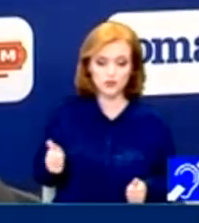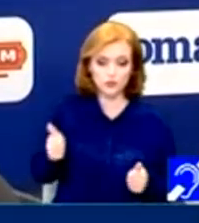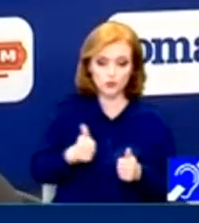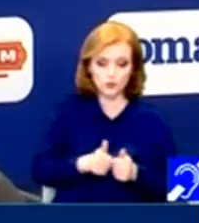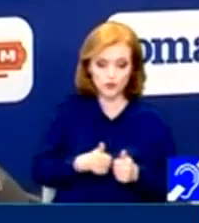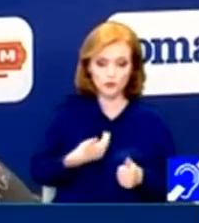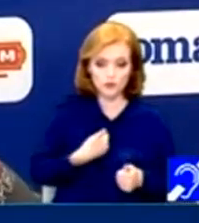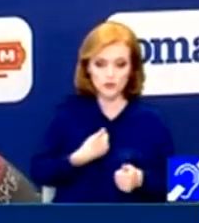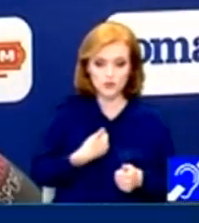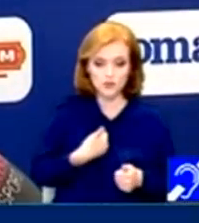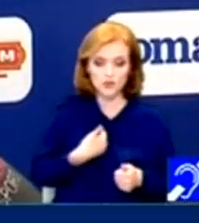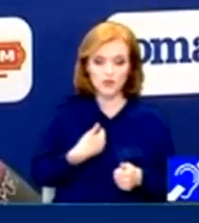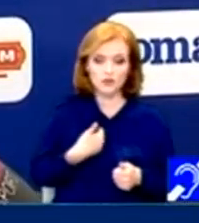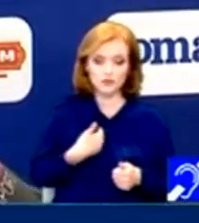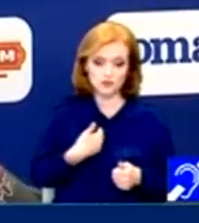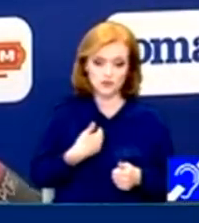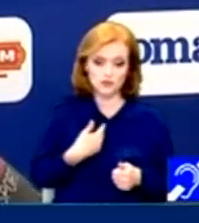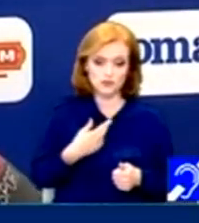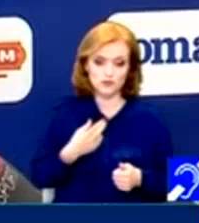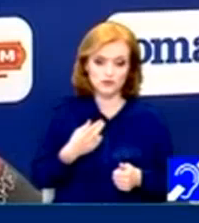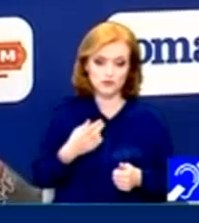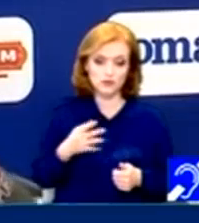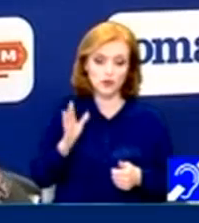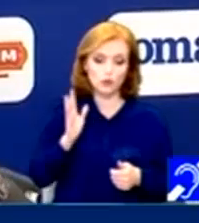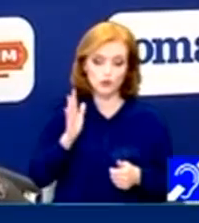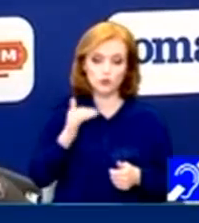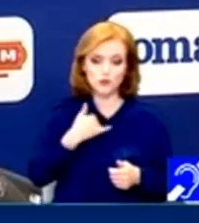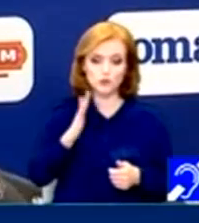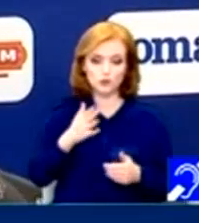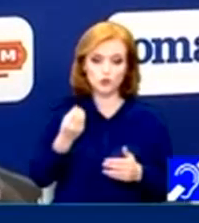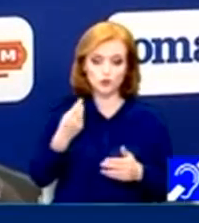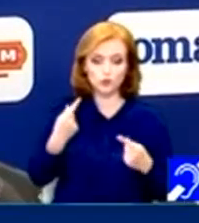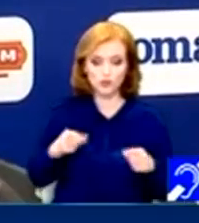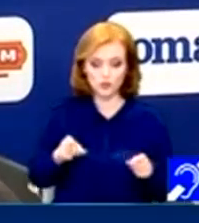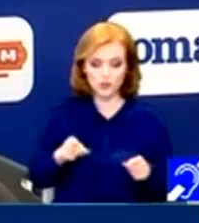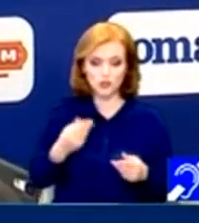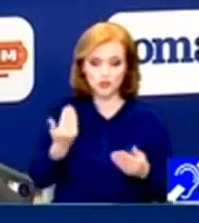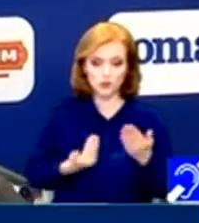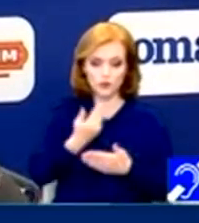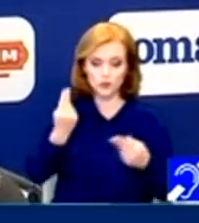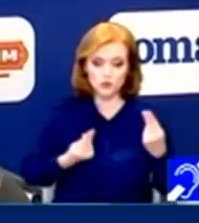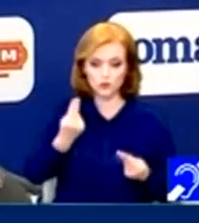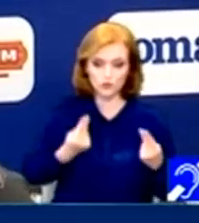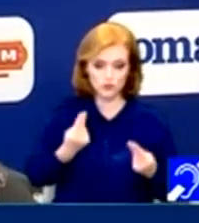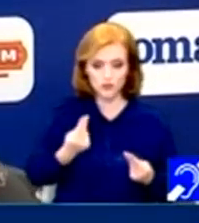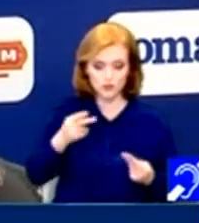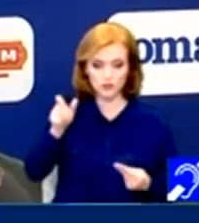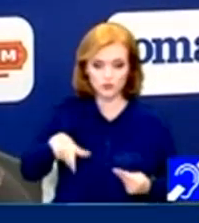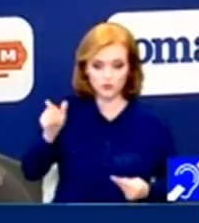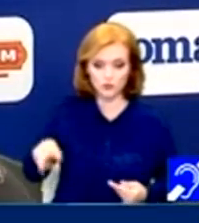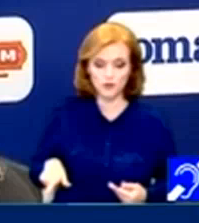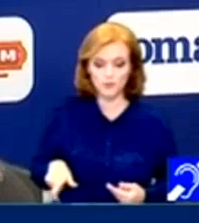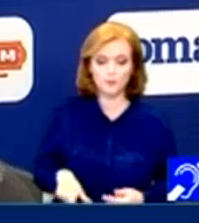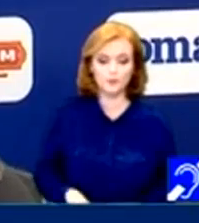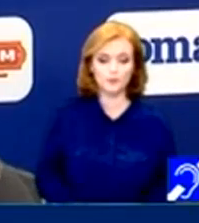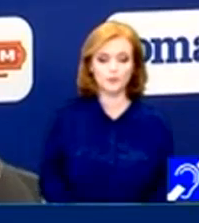apar și jucători de la echipa mare care pot fi luați în calcul. Și aici un Istor, un Stanciu, care oricând e